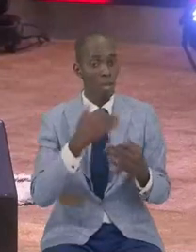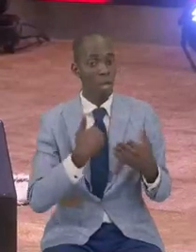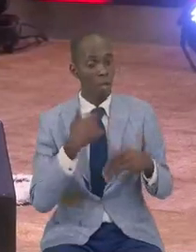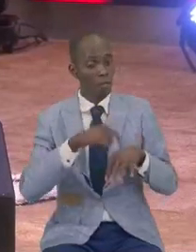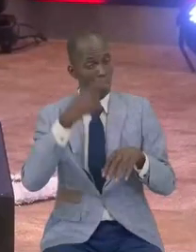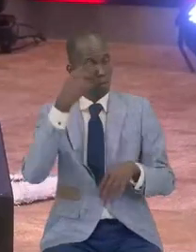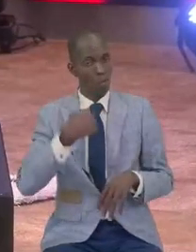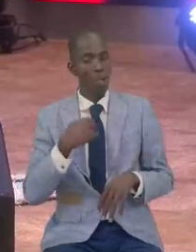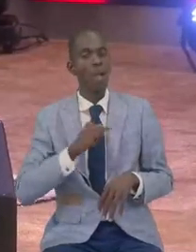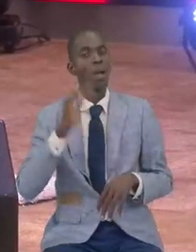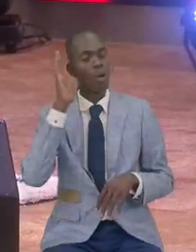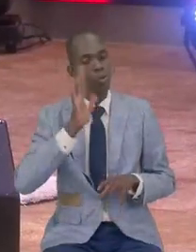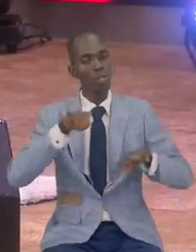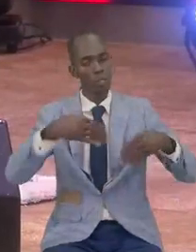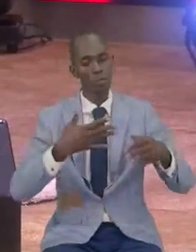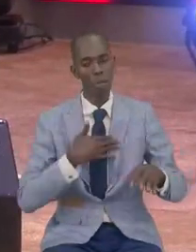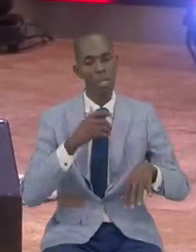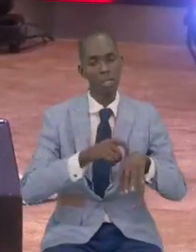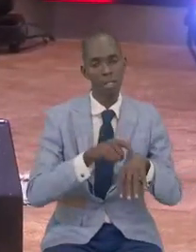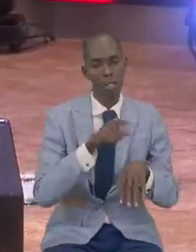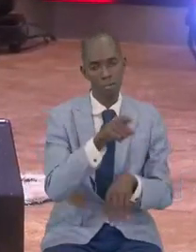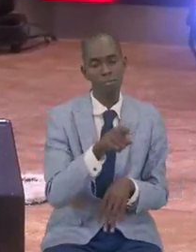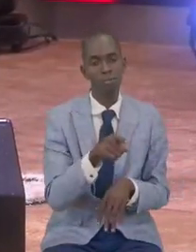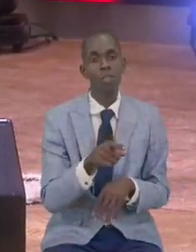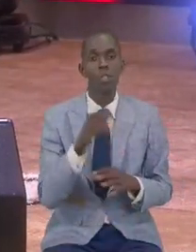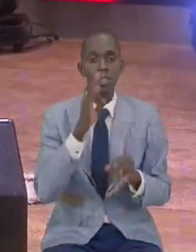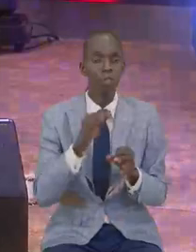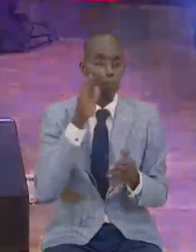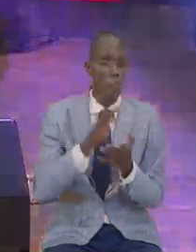temps pour ta femme, là, ta femme aura le temps pour toi.